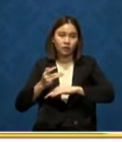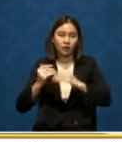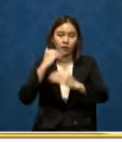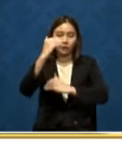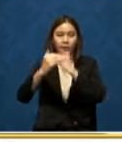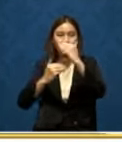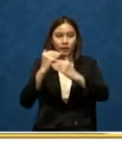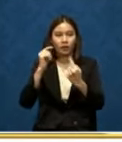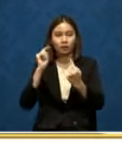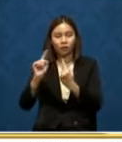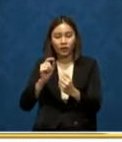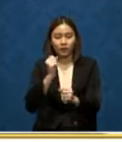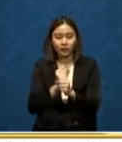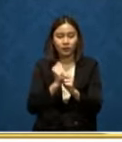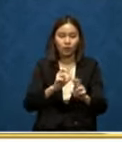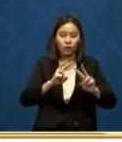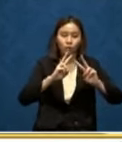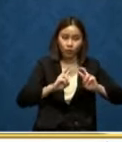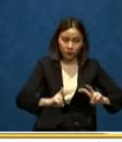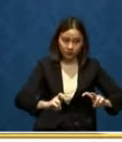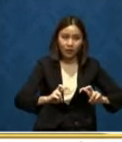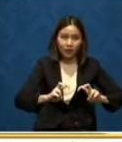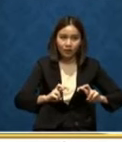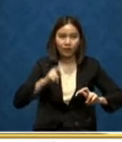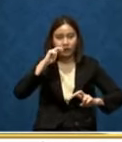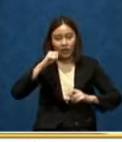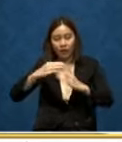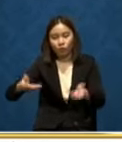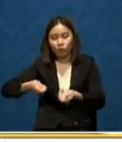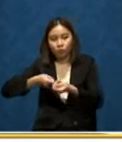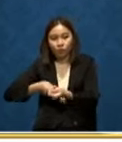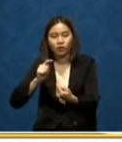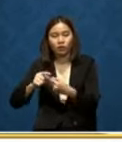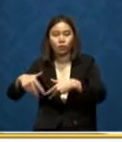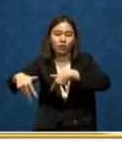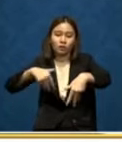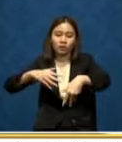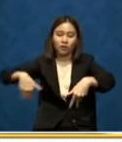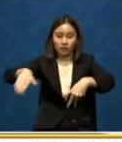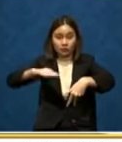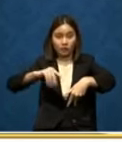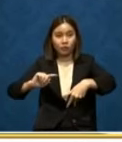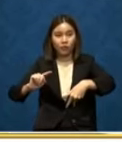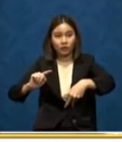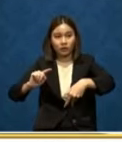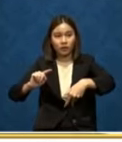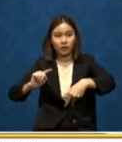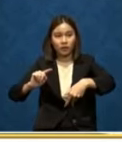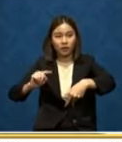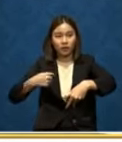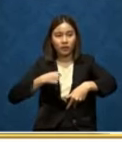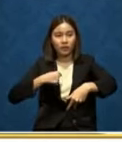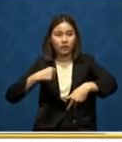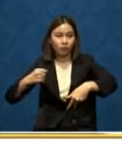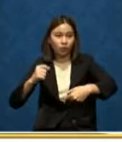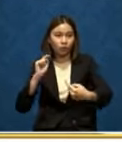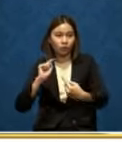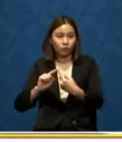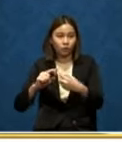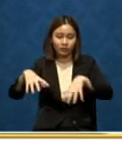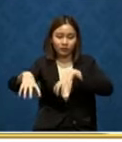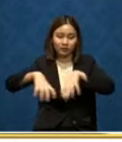ในเดินหน้านะครับทั้งเรื่องงานวิจัยและก็ไปขุดเจาะให้กับพี่น้องประชาชนเพื่อเป็นการเพิ่มความมั่นคงให้กับ